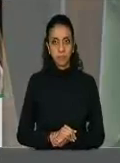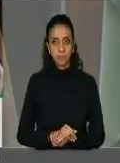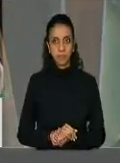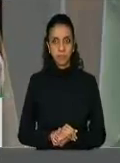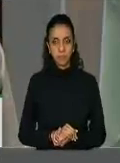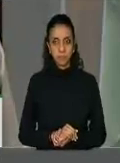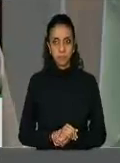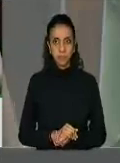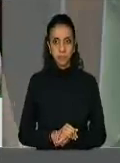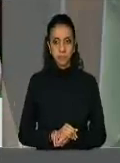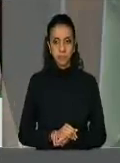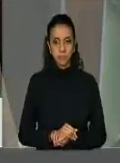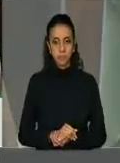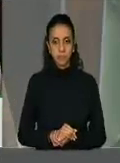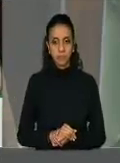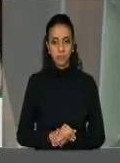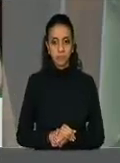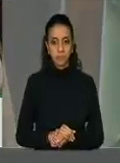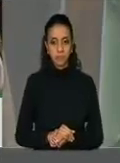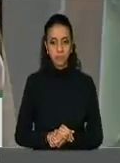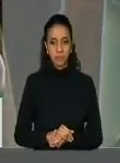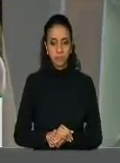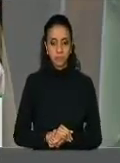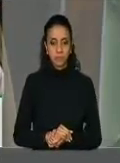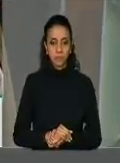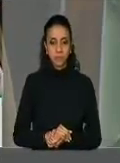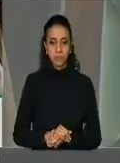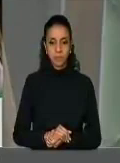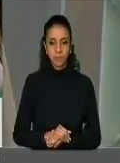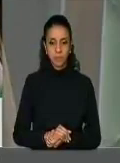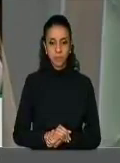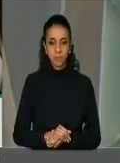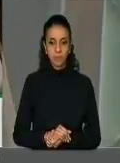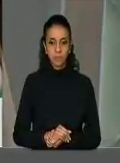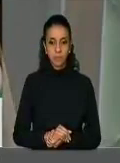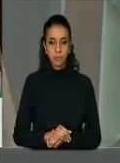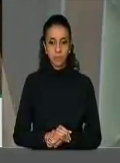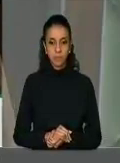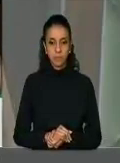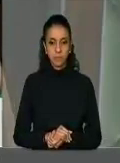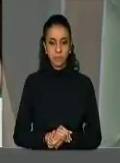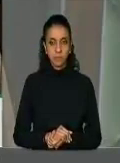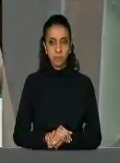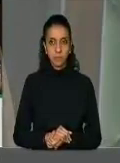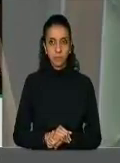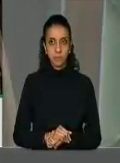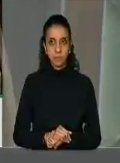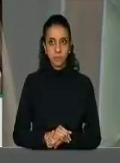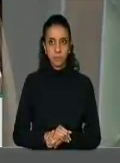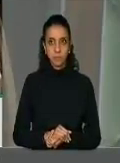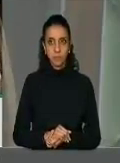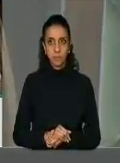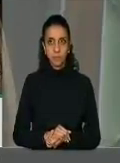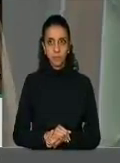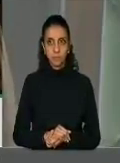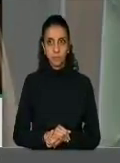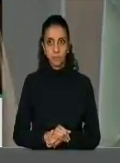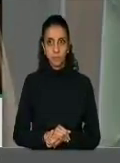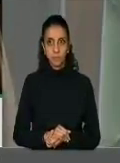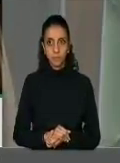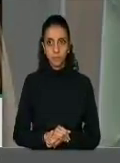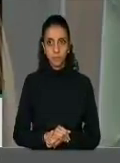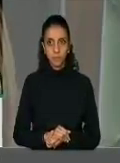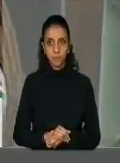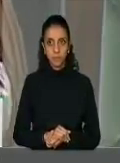bi-barlamanihi, alladhi khassan lil-muslimin. شكرا لكم جميعا والسلام عليكم